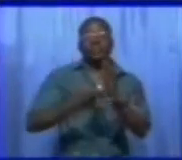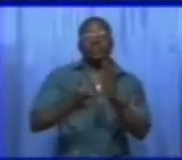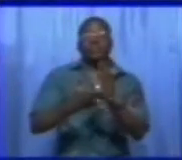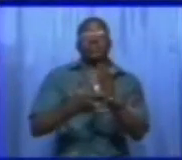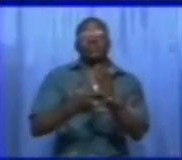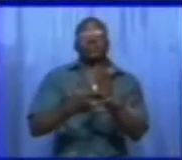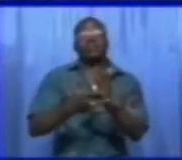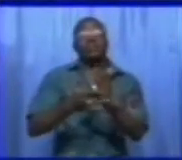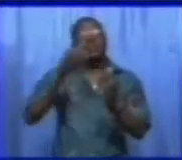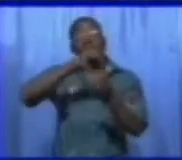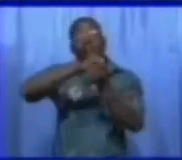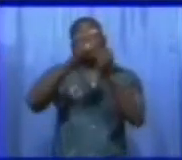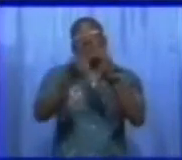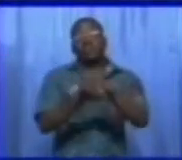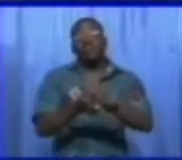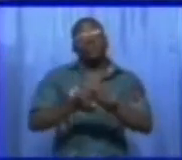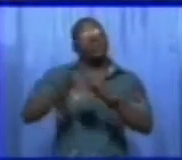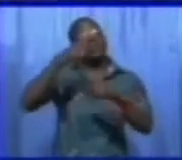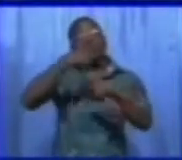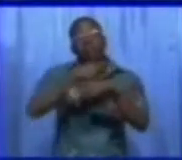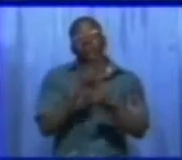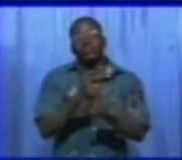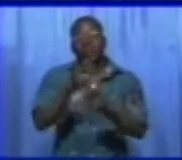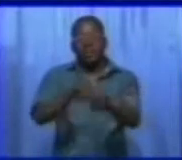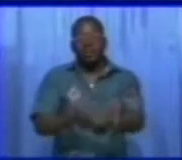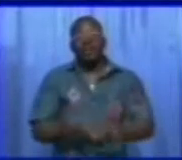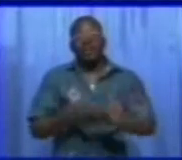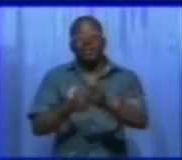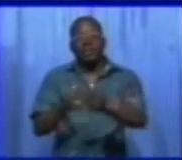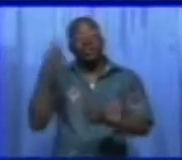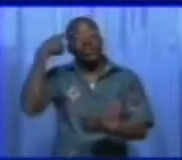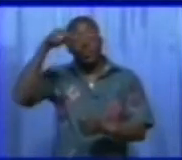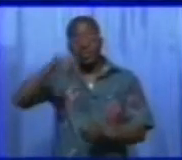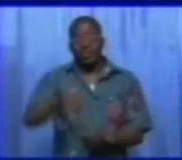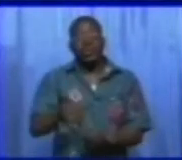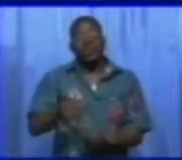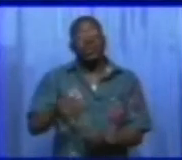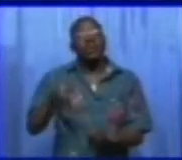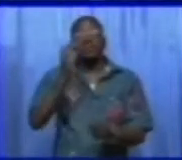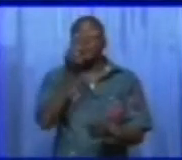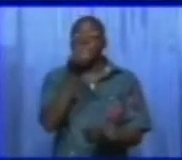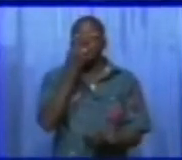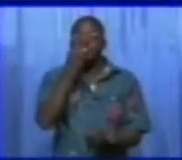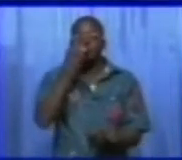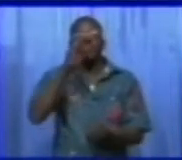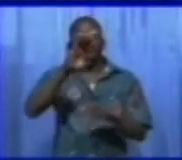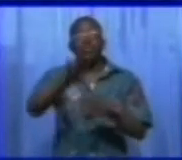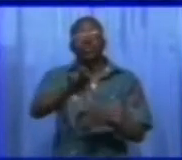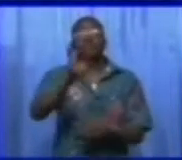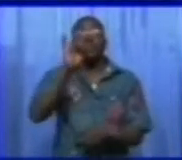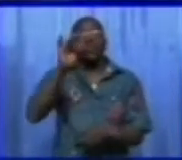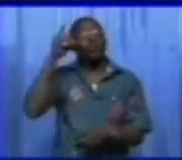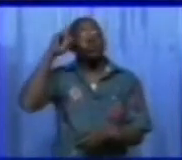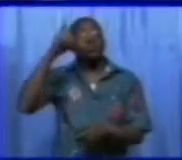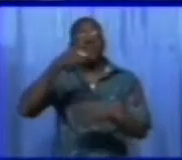technologies de transformation des produits agricoles pour que les consommateurs trouvent des formes